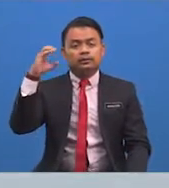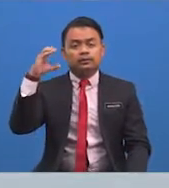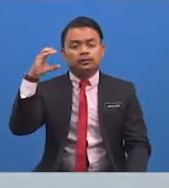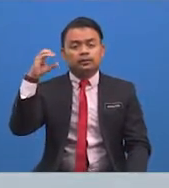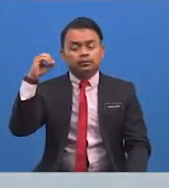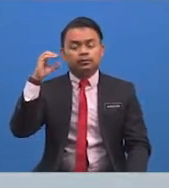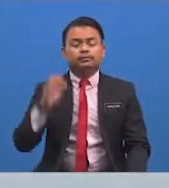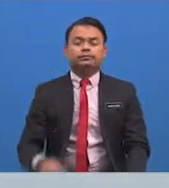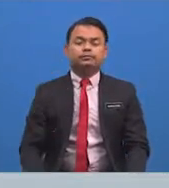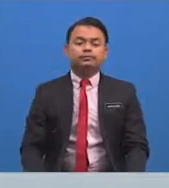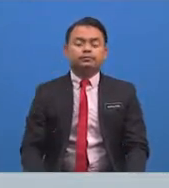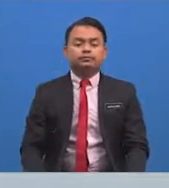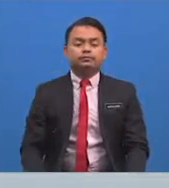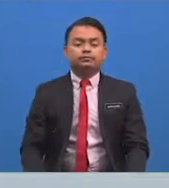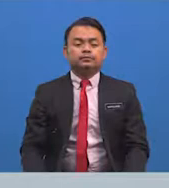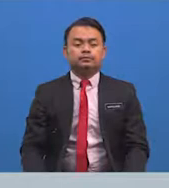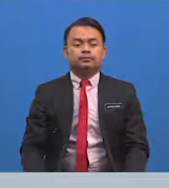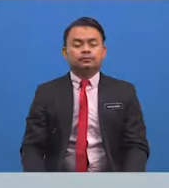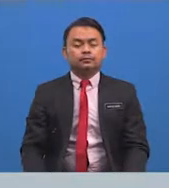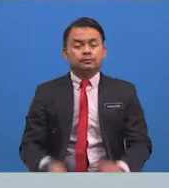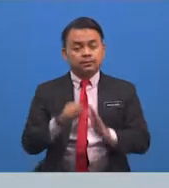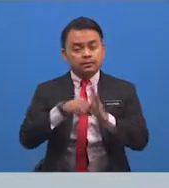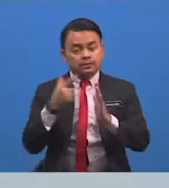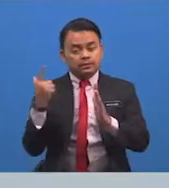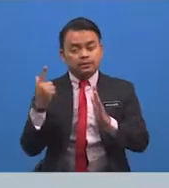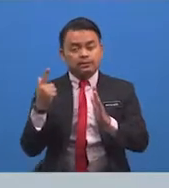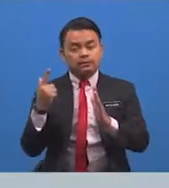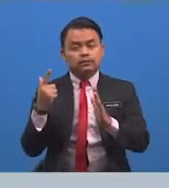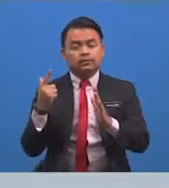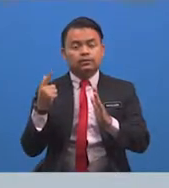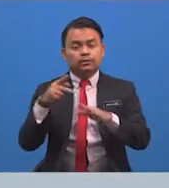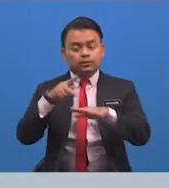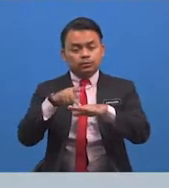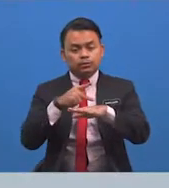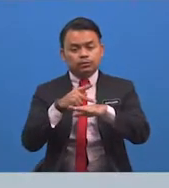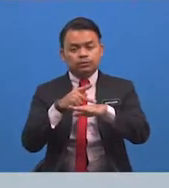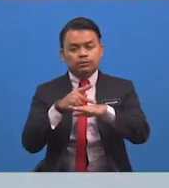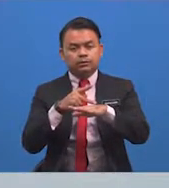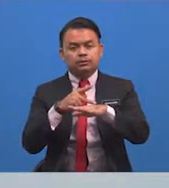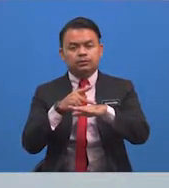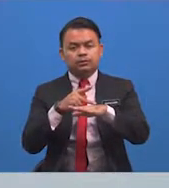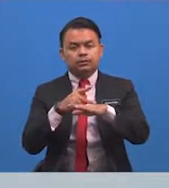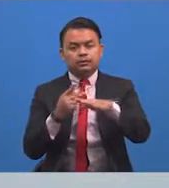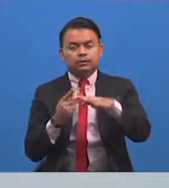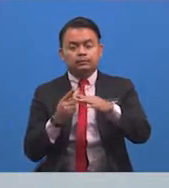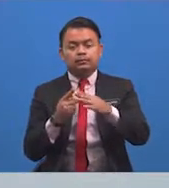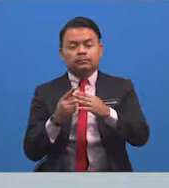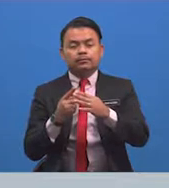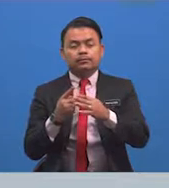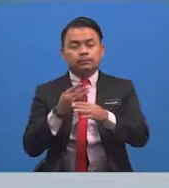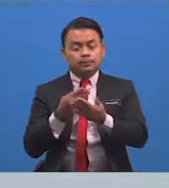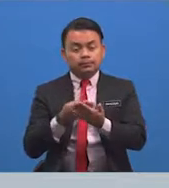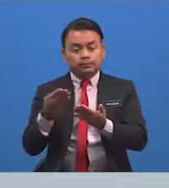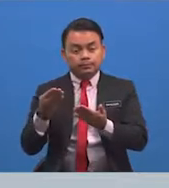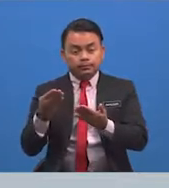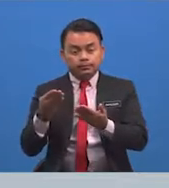Selain daripada itu, penggunaan bahan api fosil dalam kenderaan bermotor dan